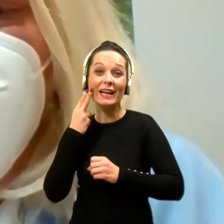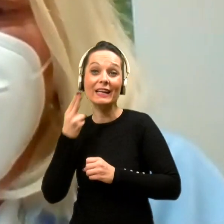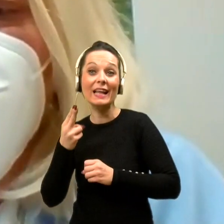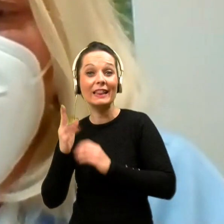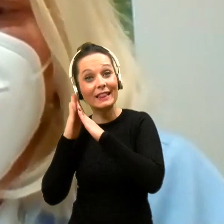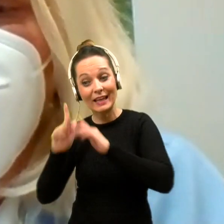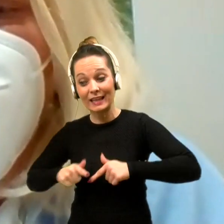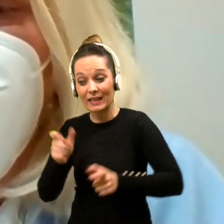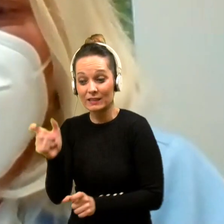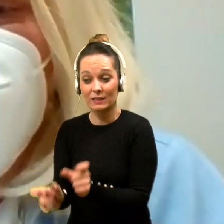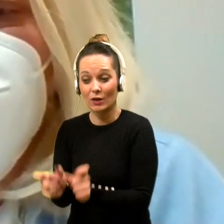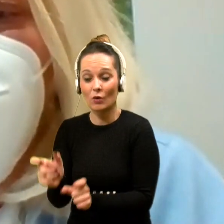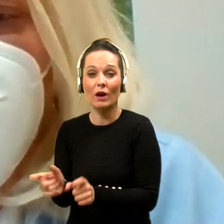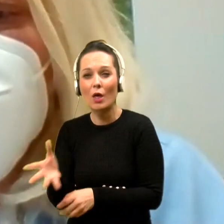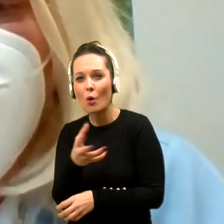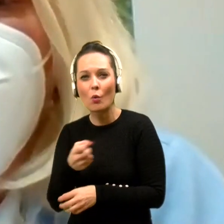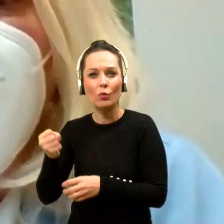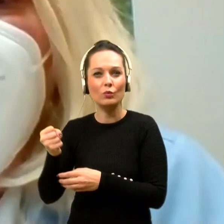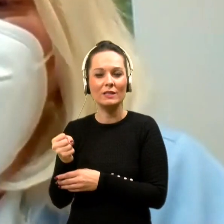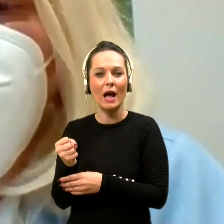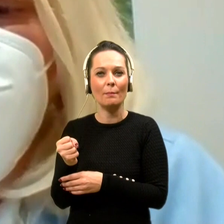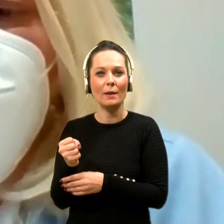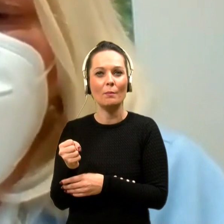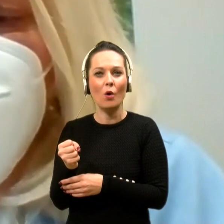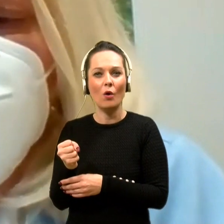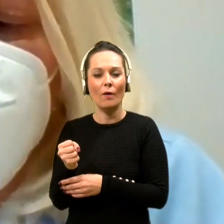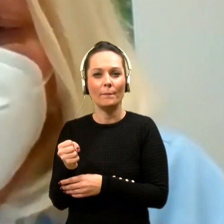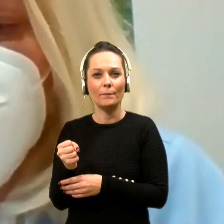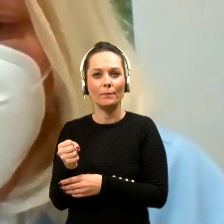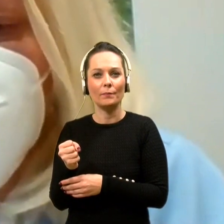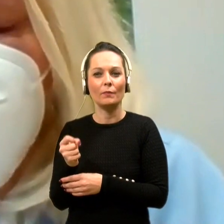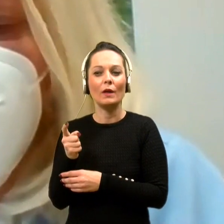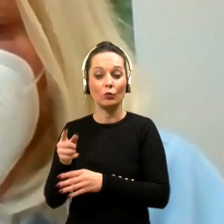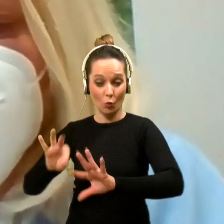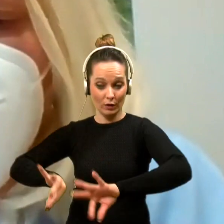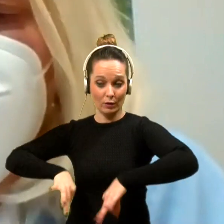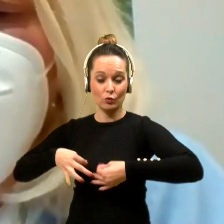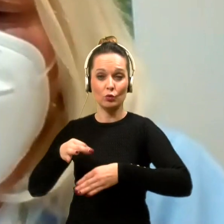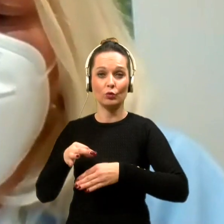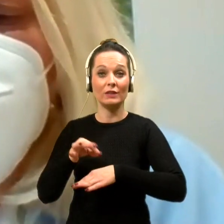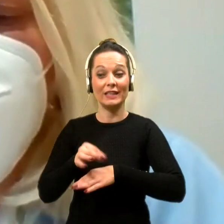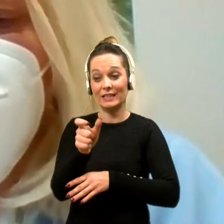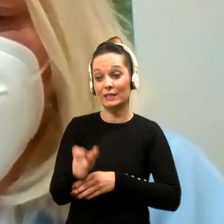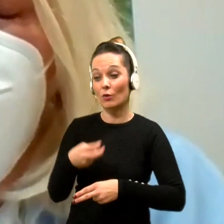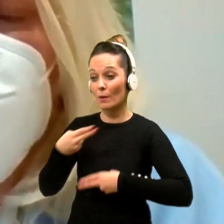postanovalcev, jemljemo pa v bistvu simptomatke. To je, na primer, pa zjutraj zdravnica preveri stanje in